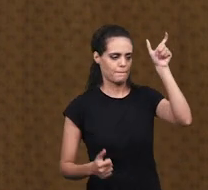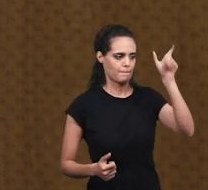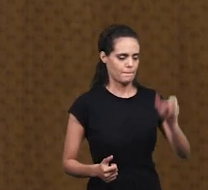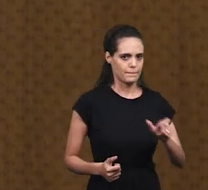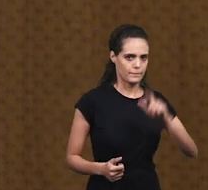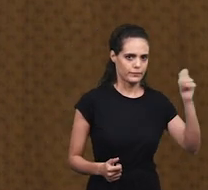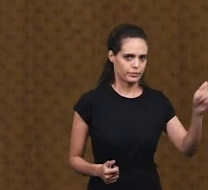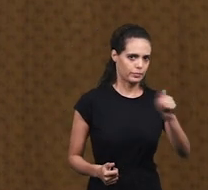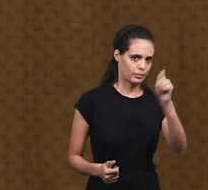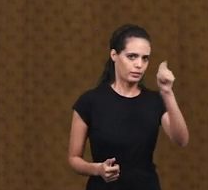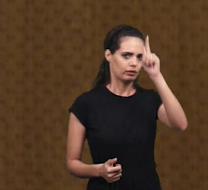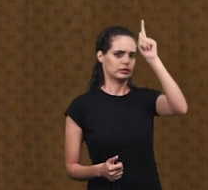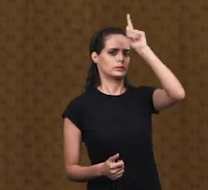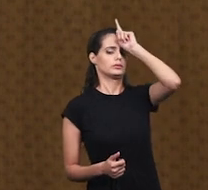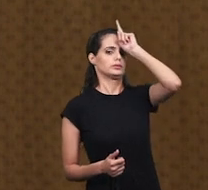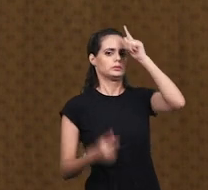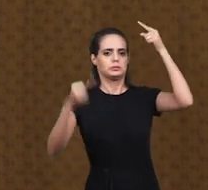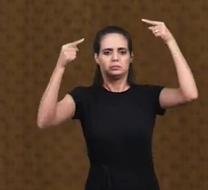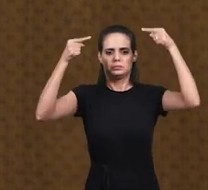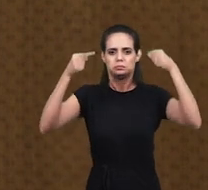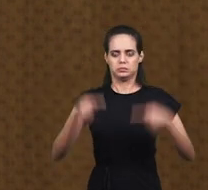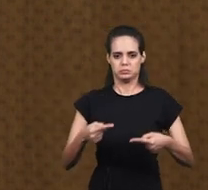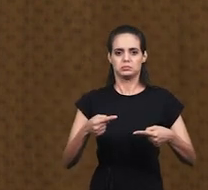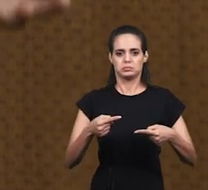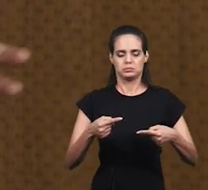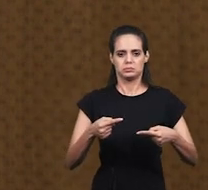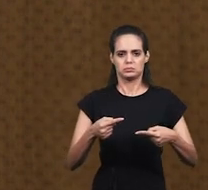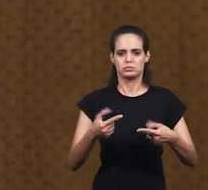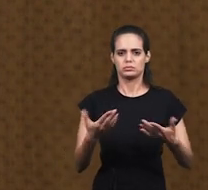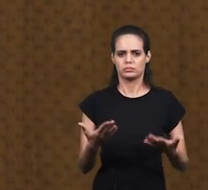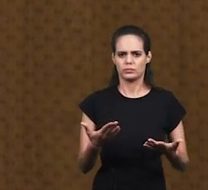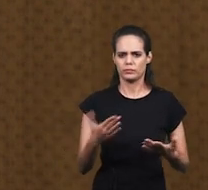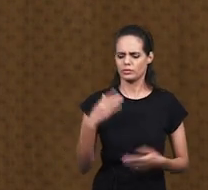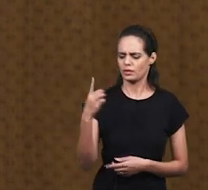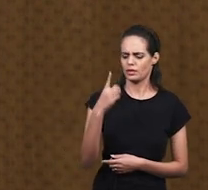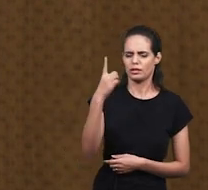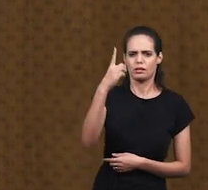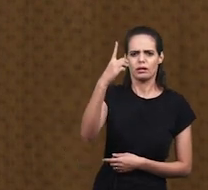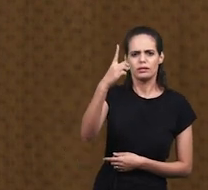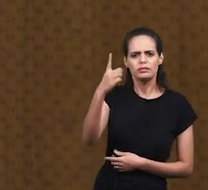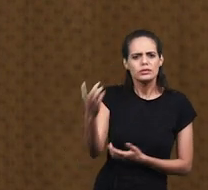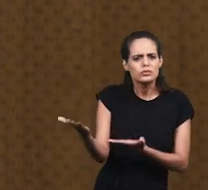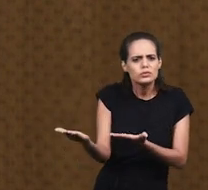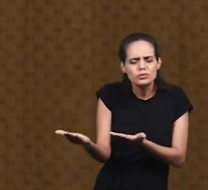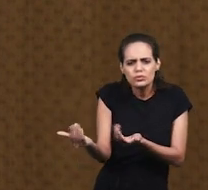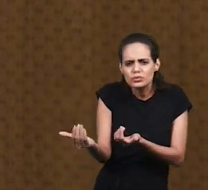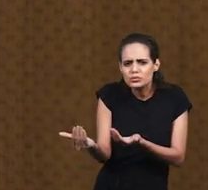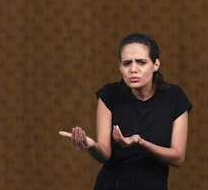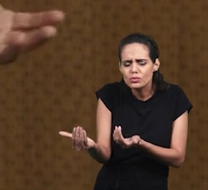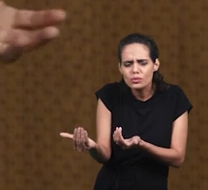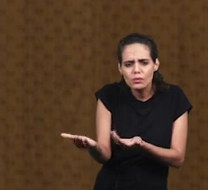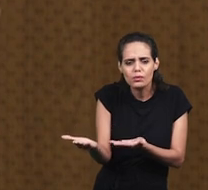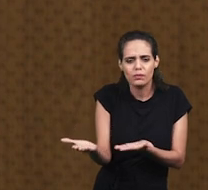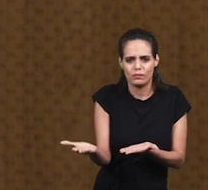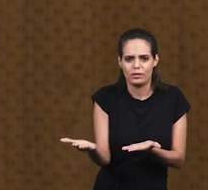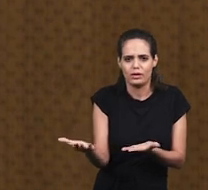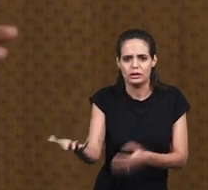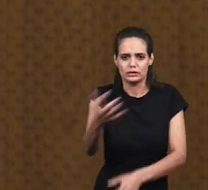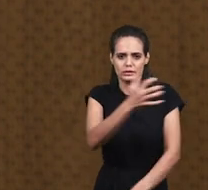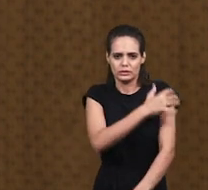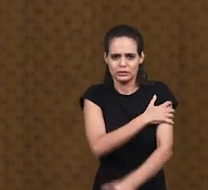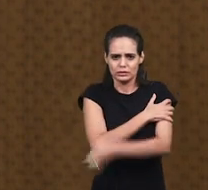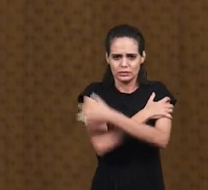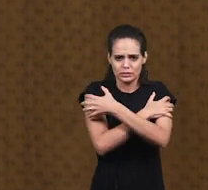qui ne supportait pas l'armure des soldats, il ne supportait pas